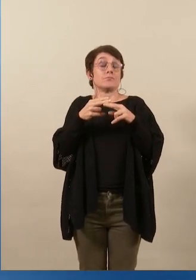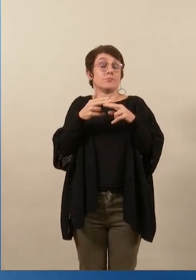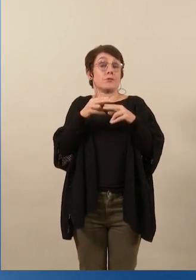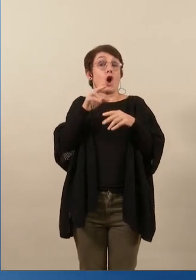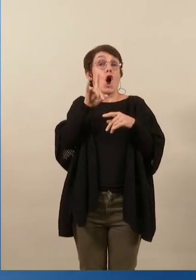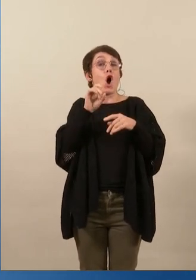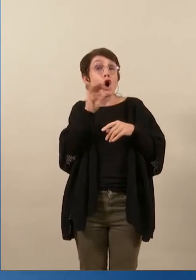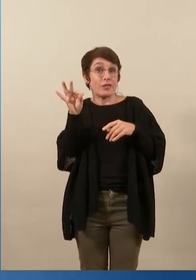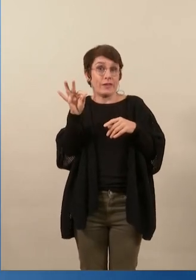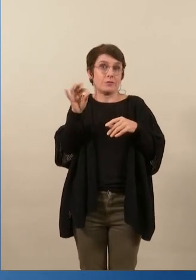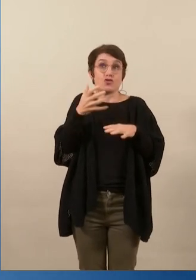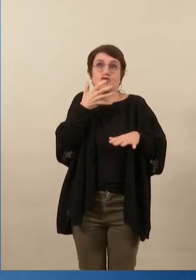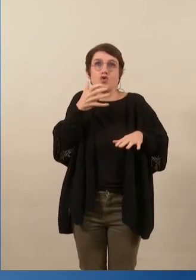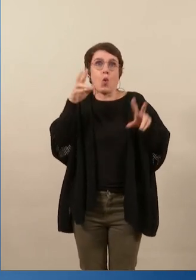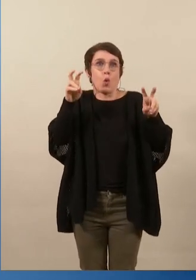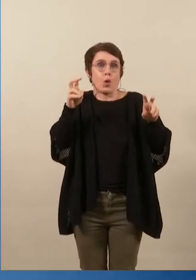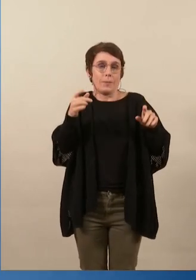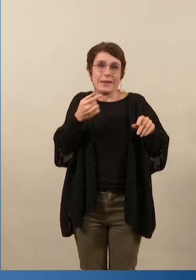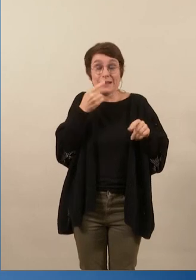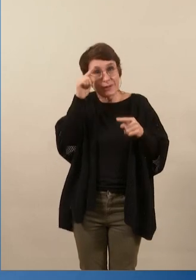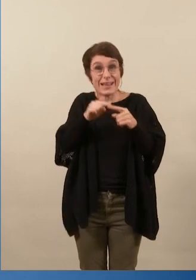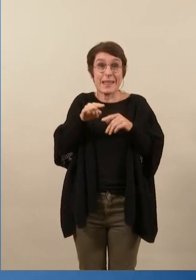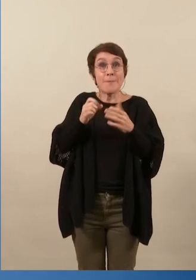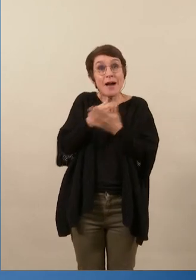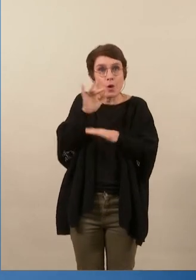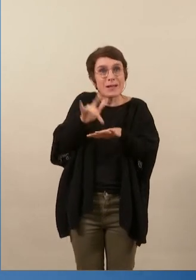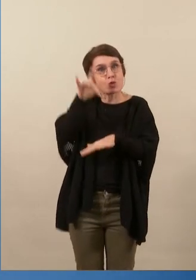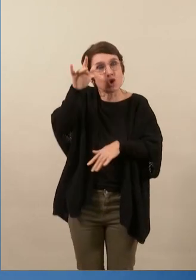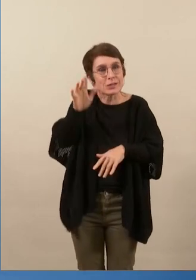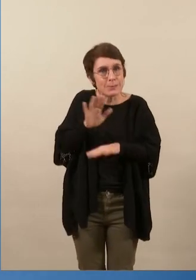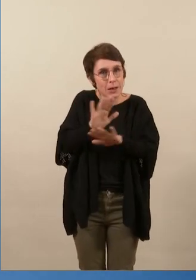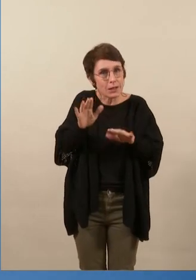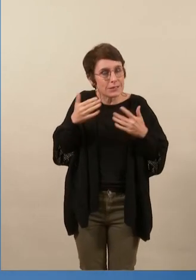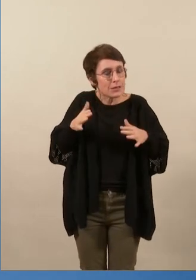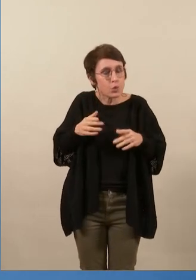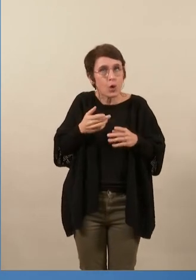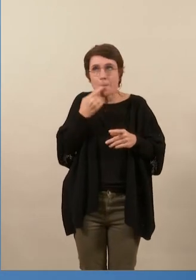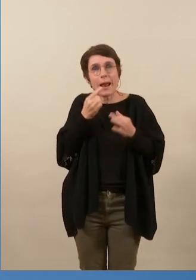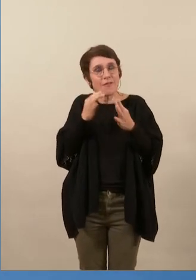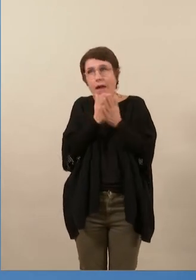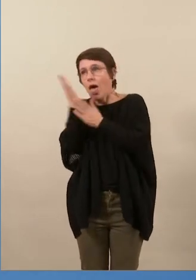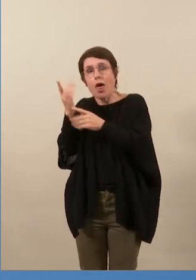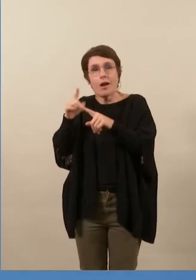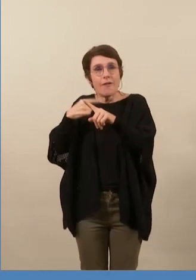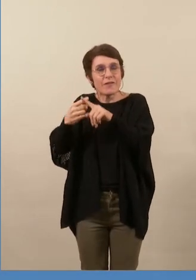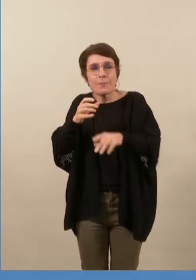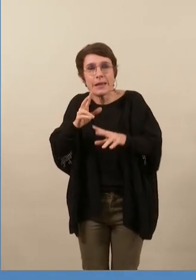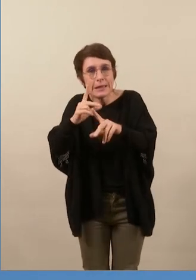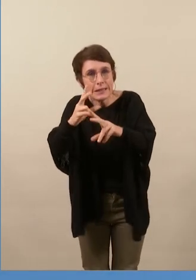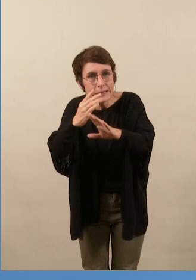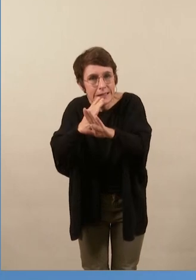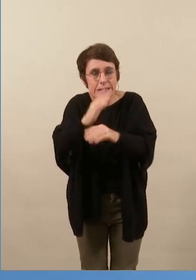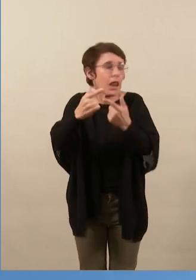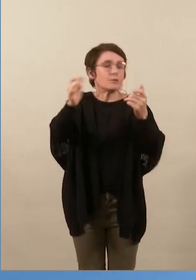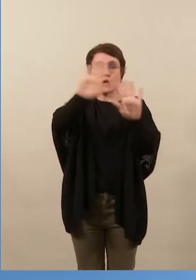rapport avec la 5G dans l'ascenseur je crois que je peux répéter ça très clairement alors pourquoi je vous je vous je vous